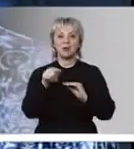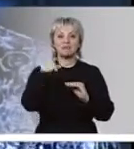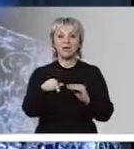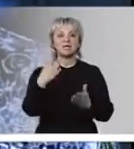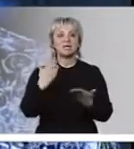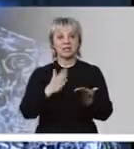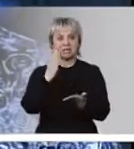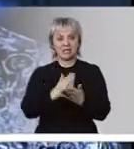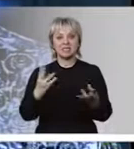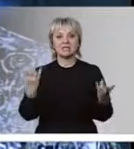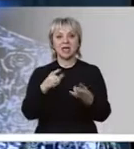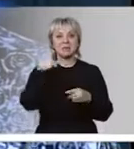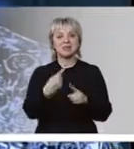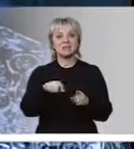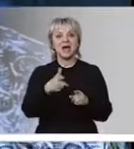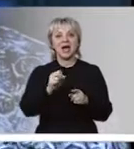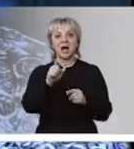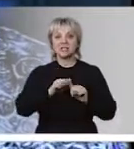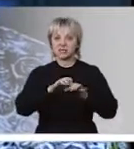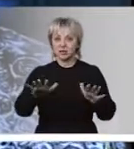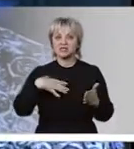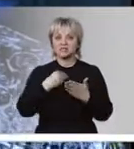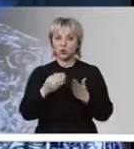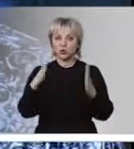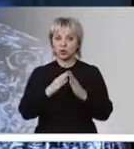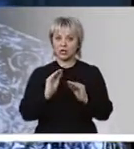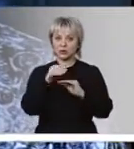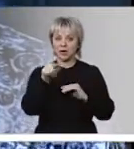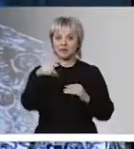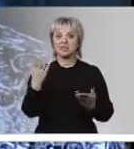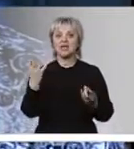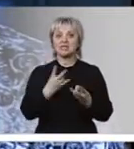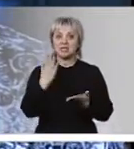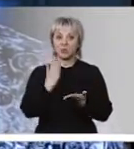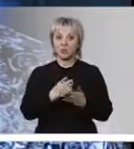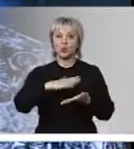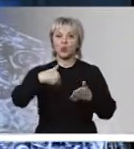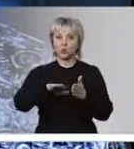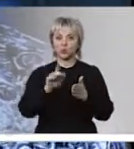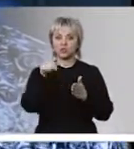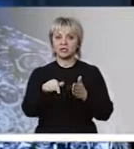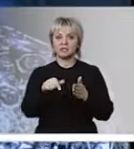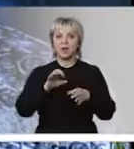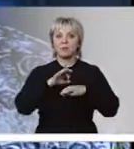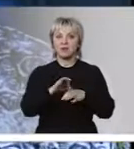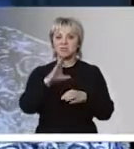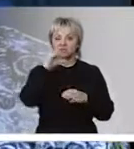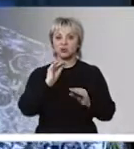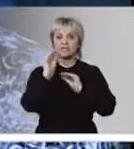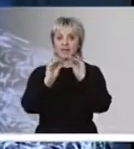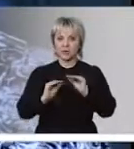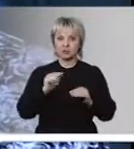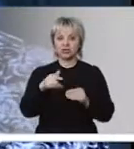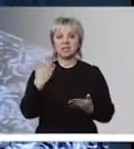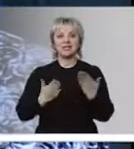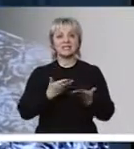добавляется, если есть необходимость, это газифицировать свое жилье, если есть необходимость, это улучшить, провести